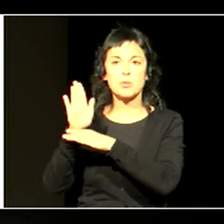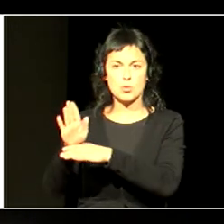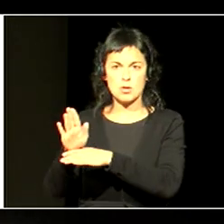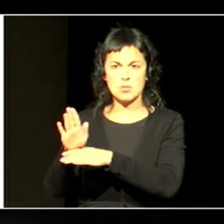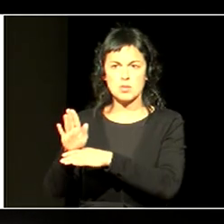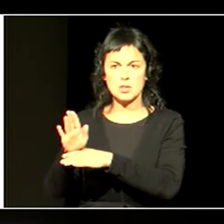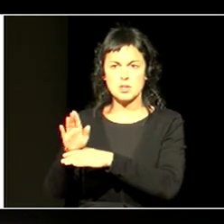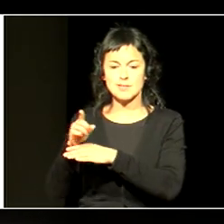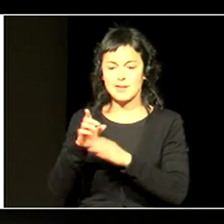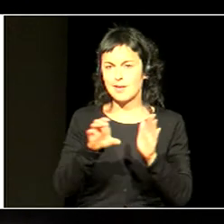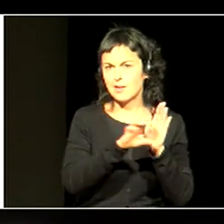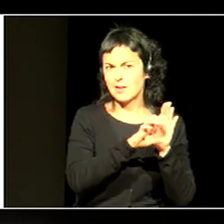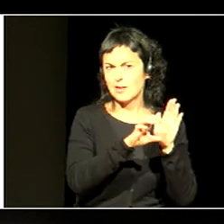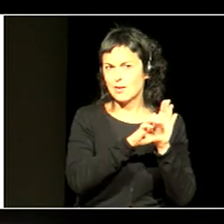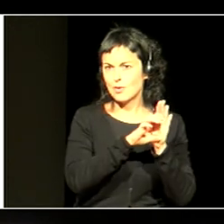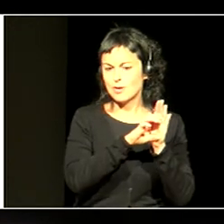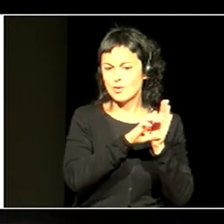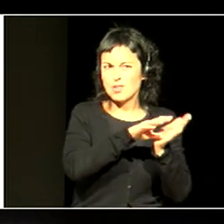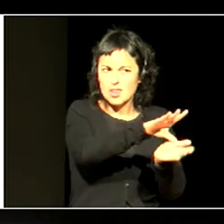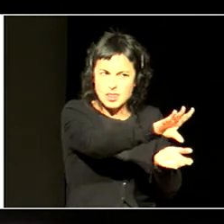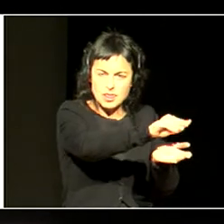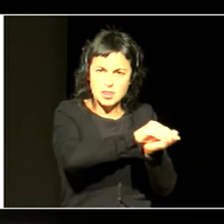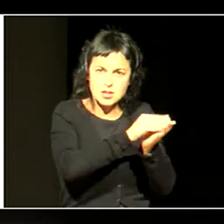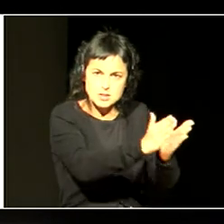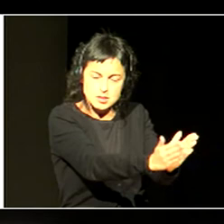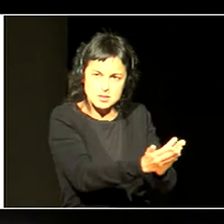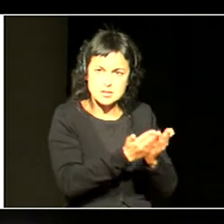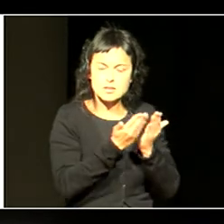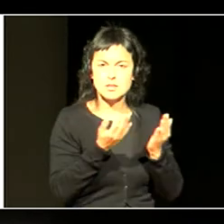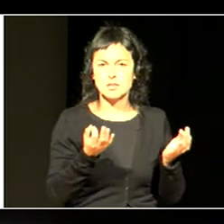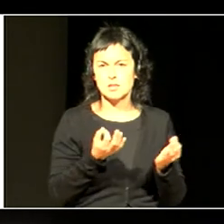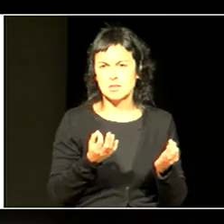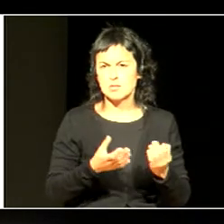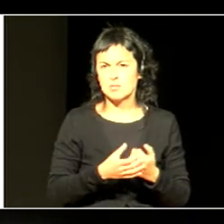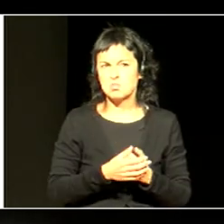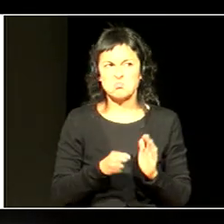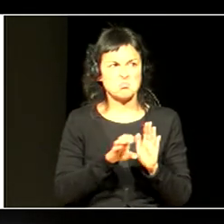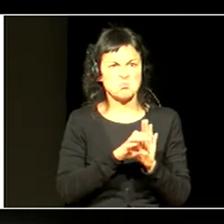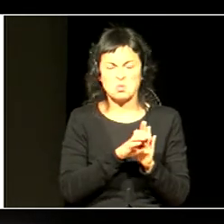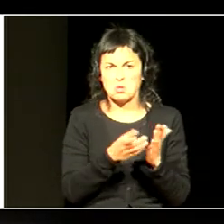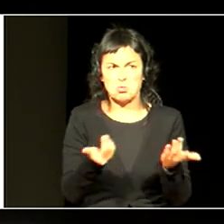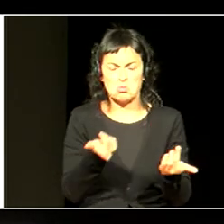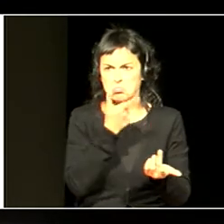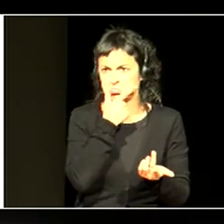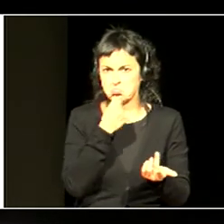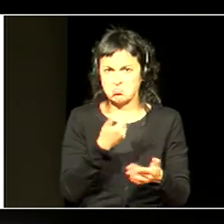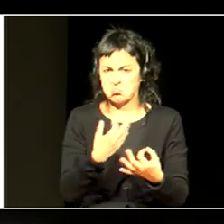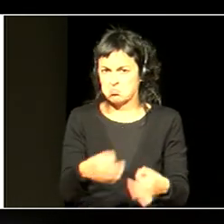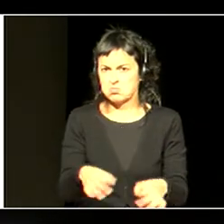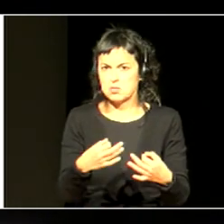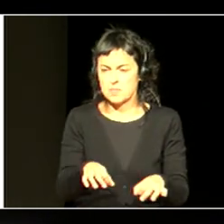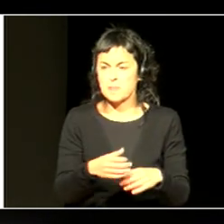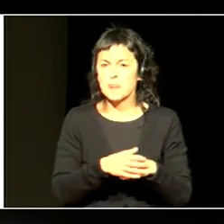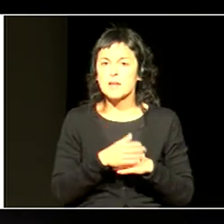ikuspegitik kurrikulun hori hartu biharko gendula, ez da? Da kurrikulun oso arrunta, baina eguneroku, hau da, egunero ipintzen